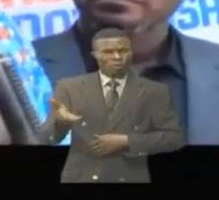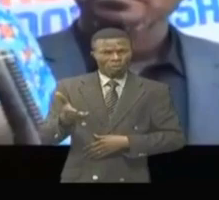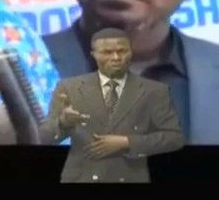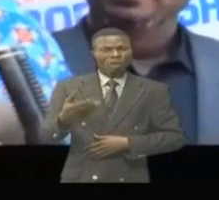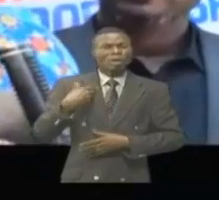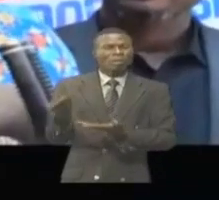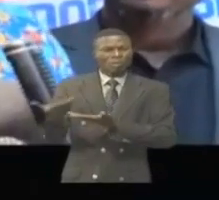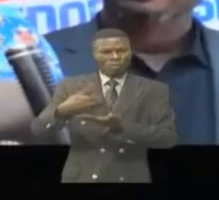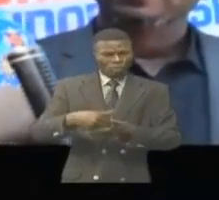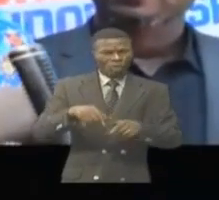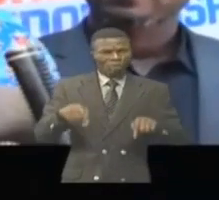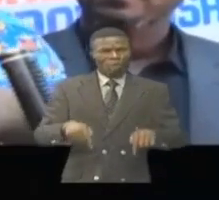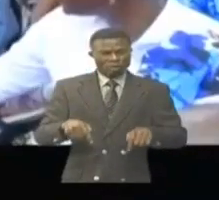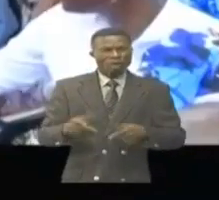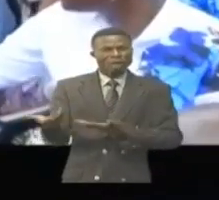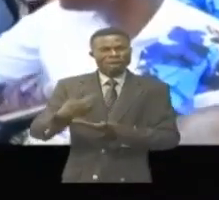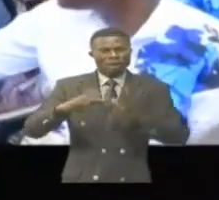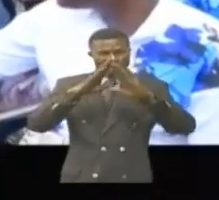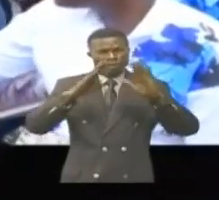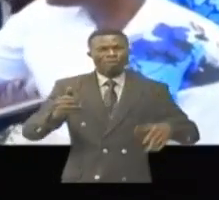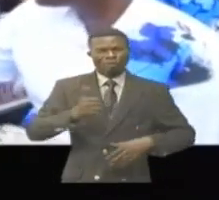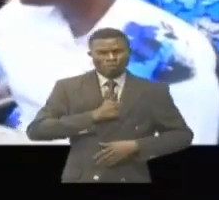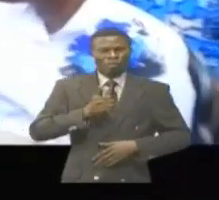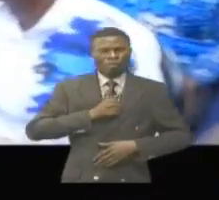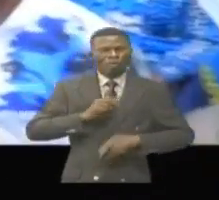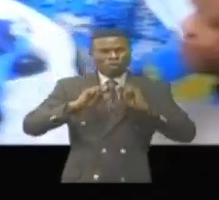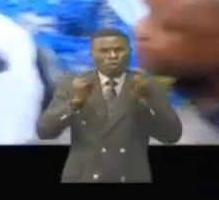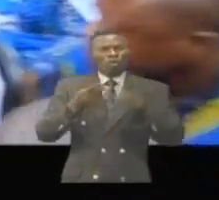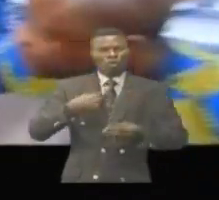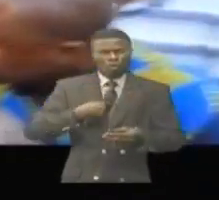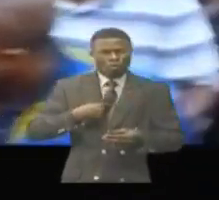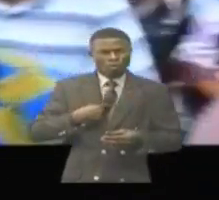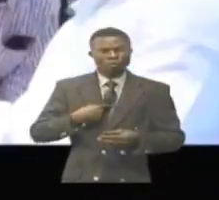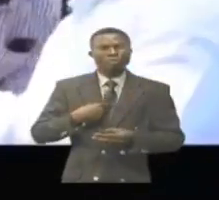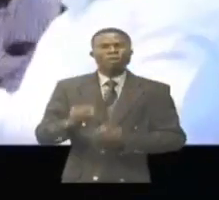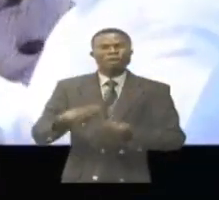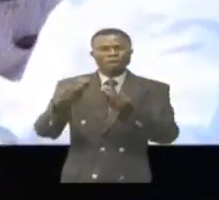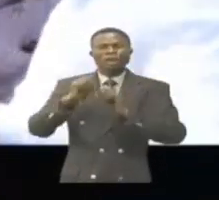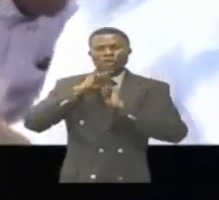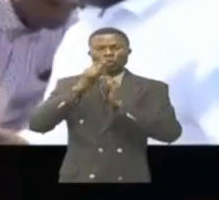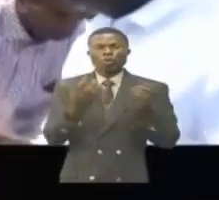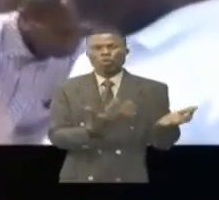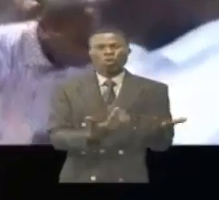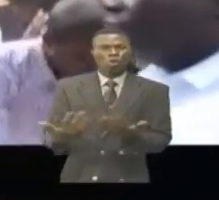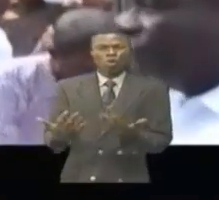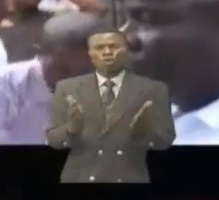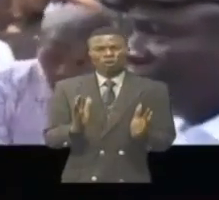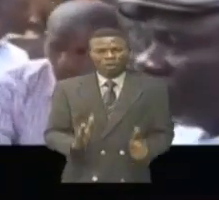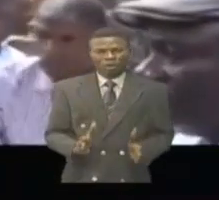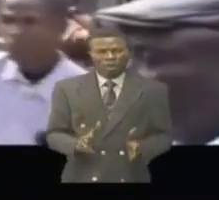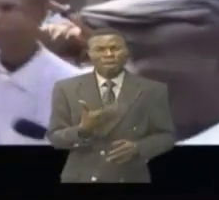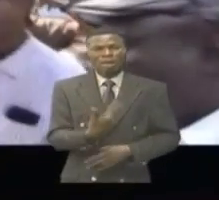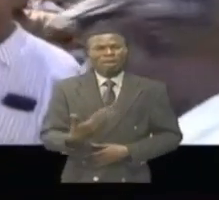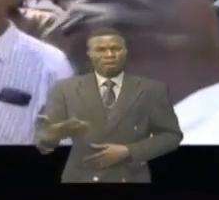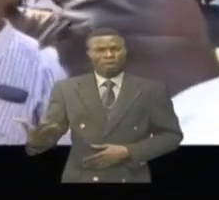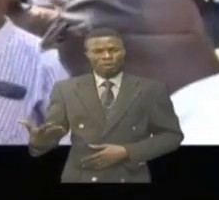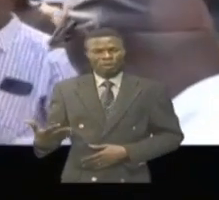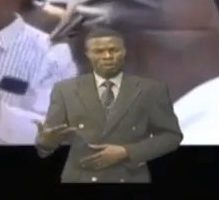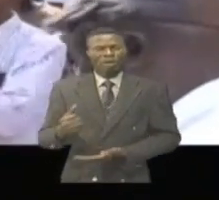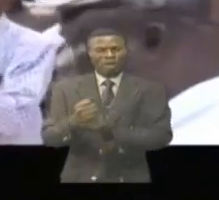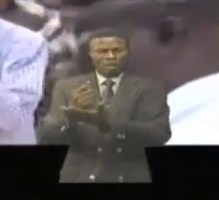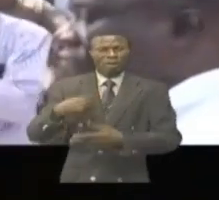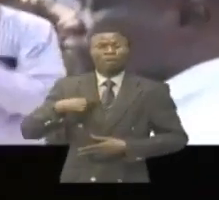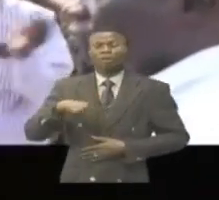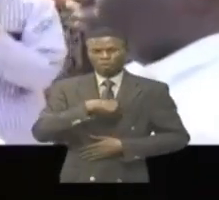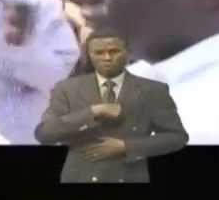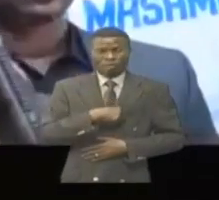à la base, je reviens à la maison pour faire un don d'ordinateur, du matériel qui va nous aider